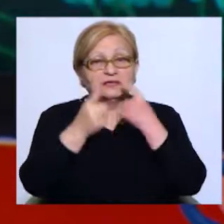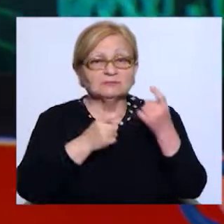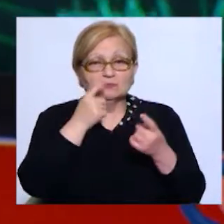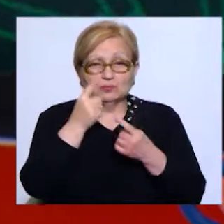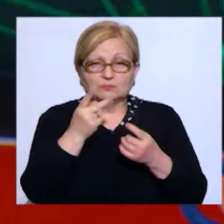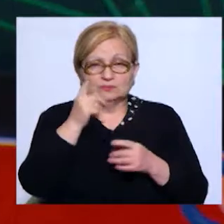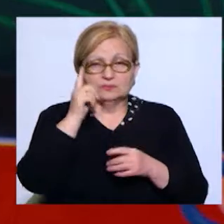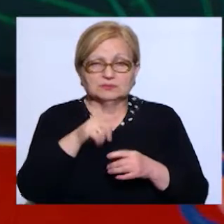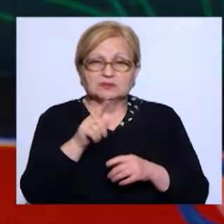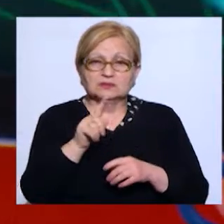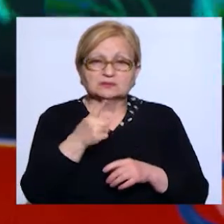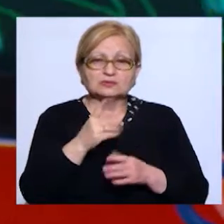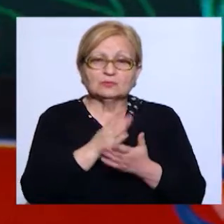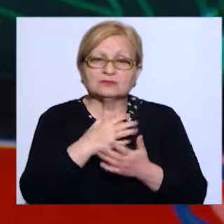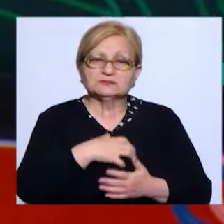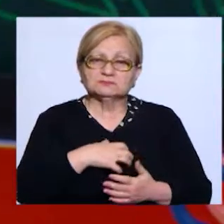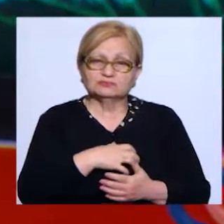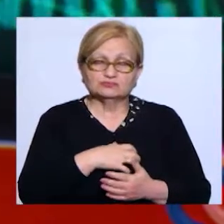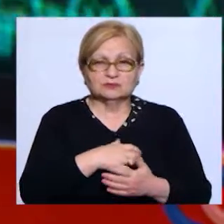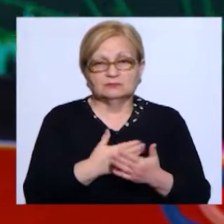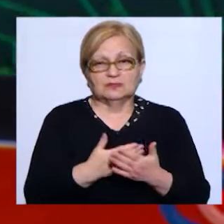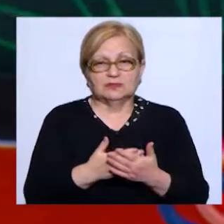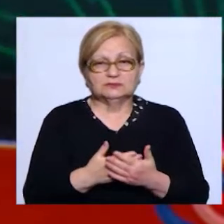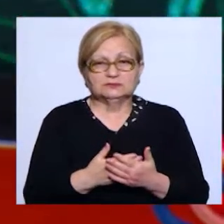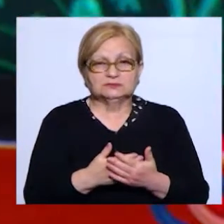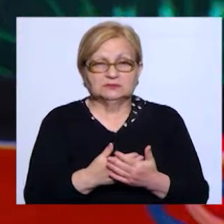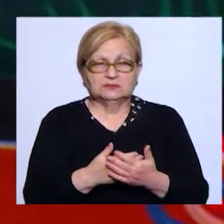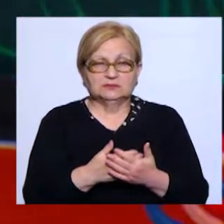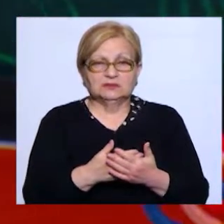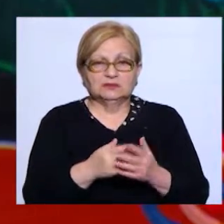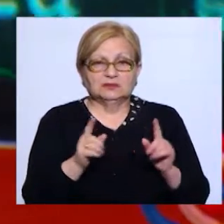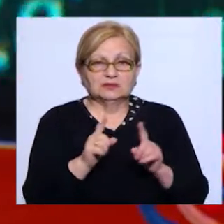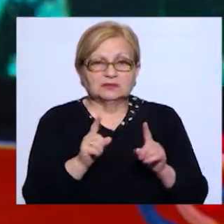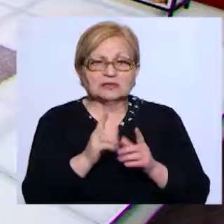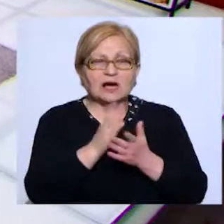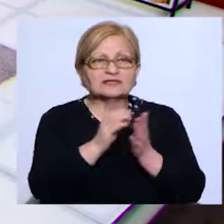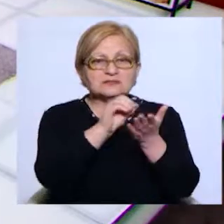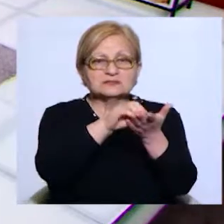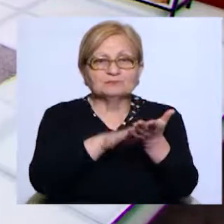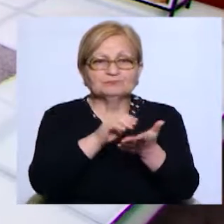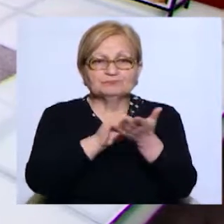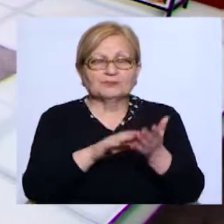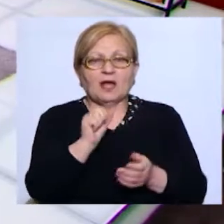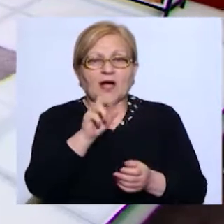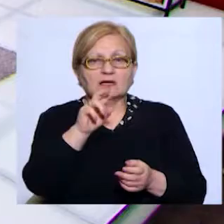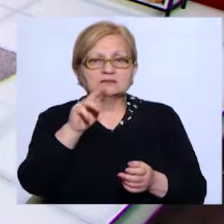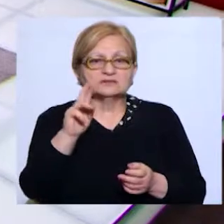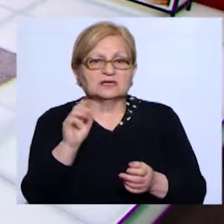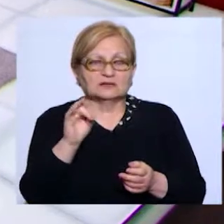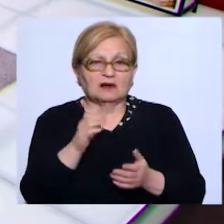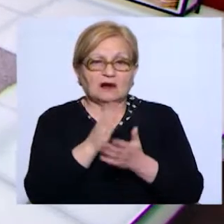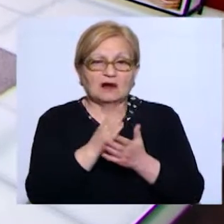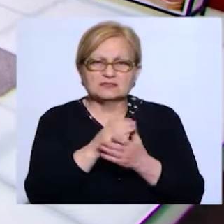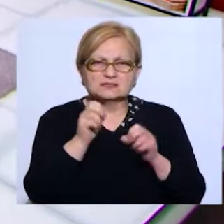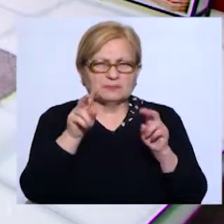რომ რატო არის ახლა ესეთი მნიშვნელოვანი. აი მაგალითად, რა არის აღწერა? ანუ არსებობს გარკვეული მეთოდები,